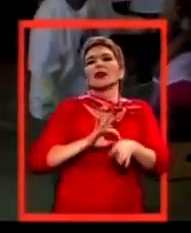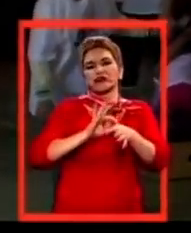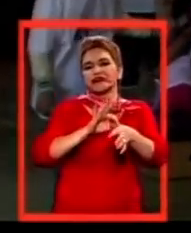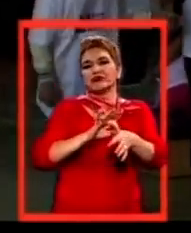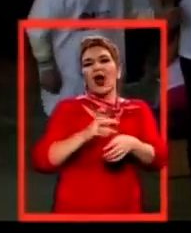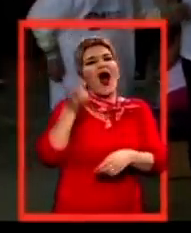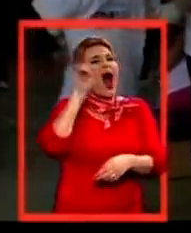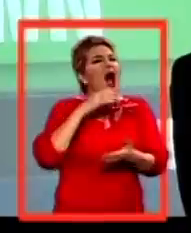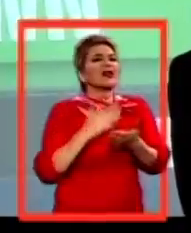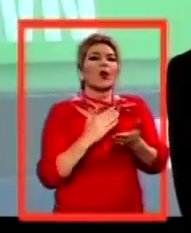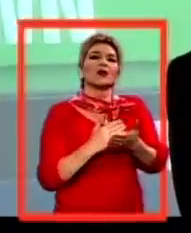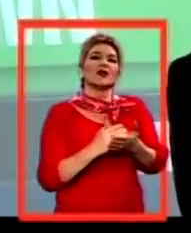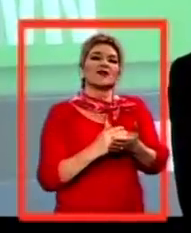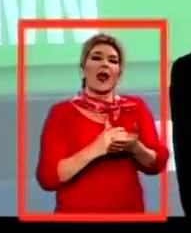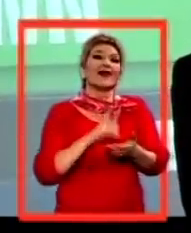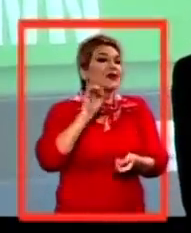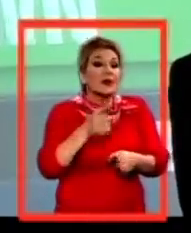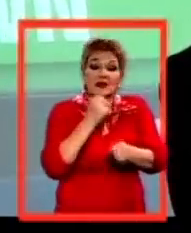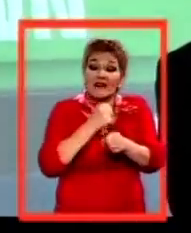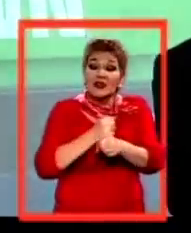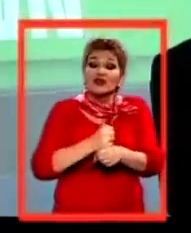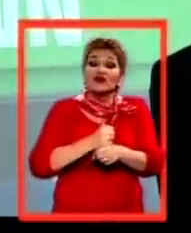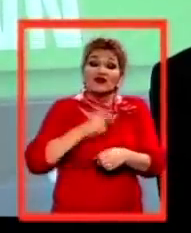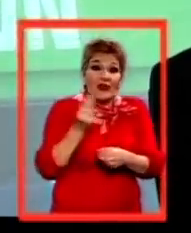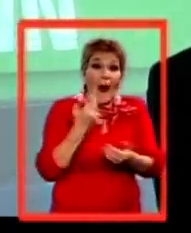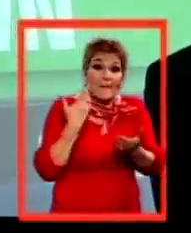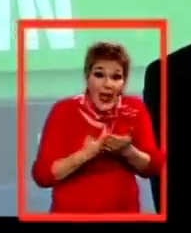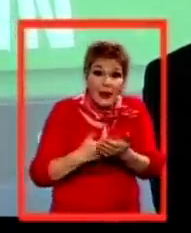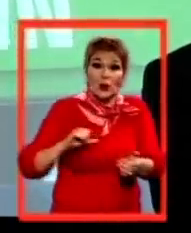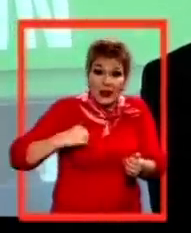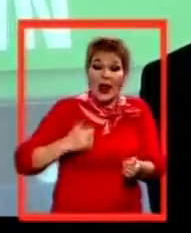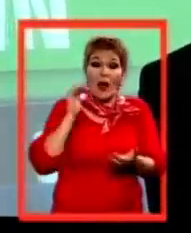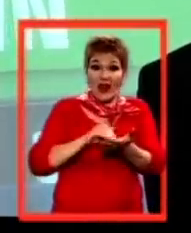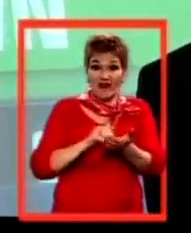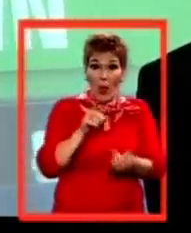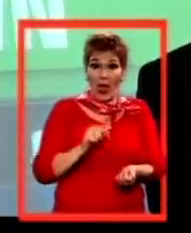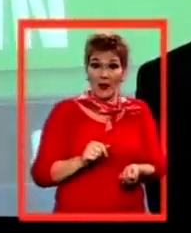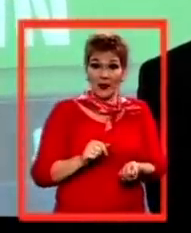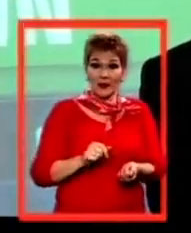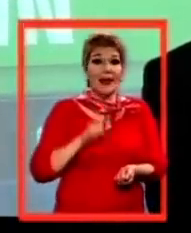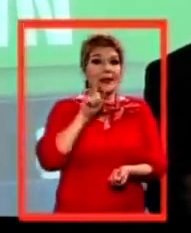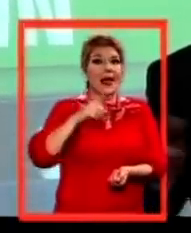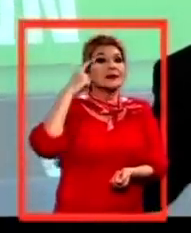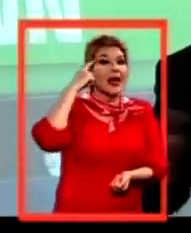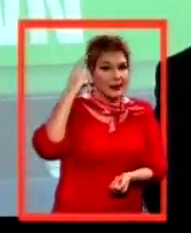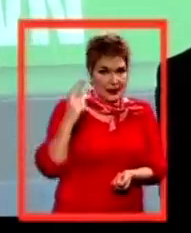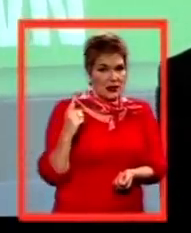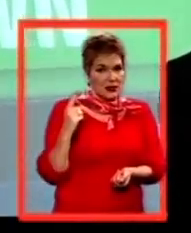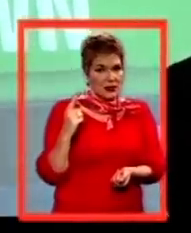acelea de a face ceva pentru beneficiarii noștri. Noi sperăm că încă